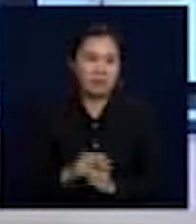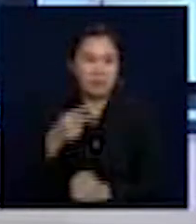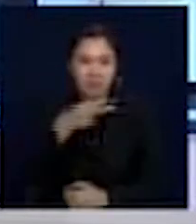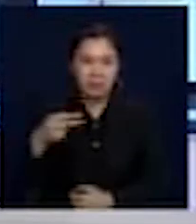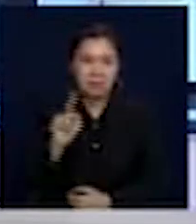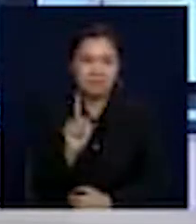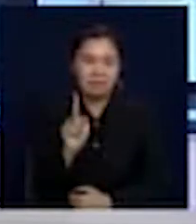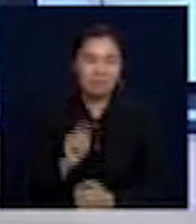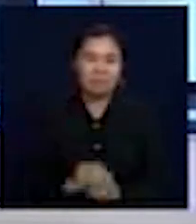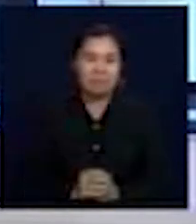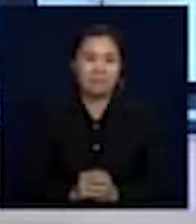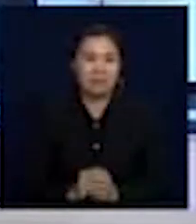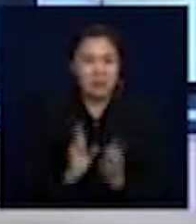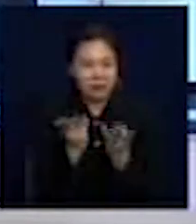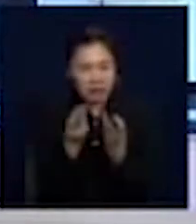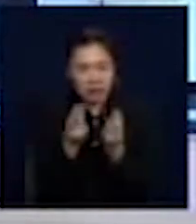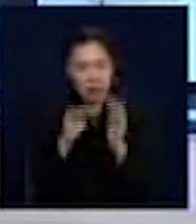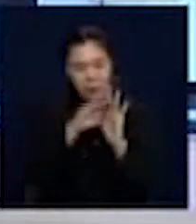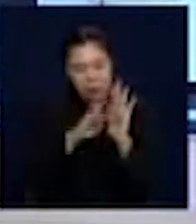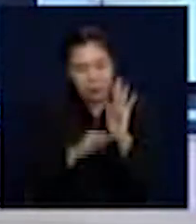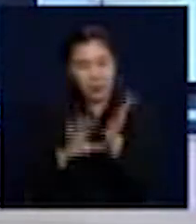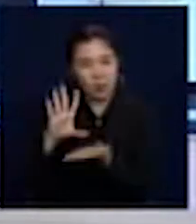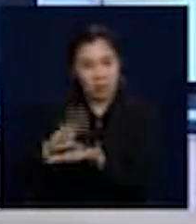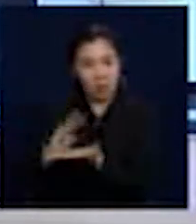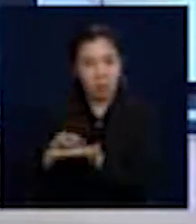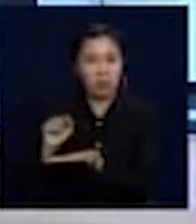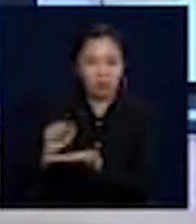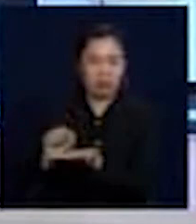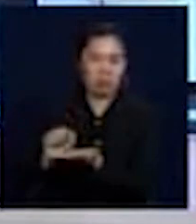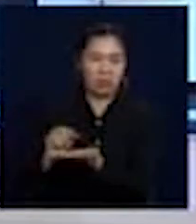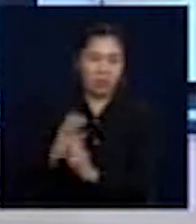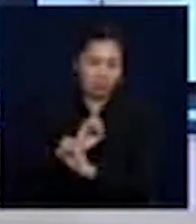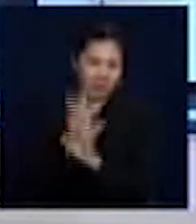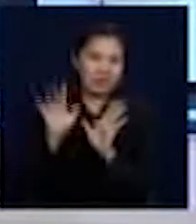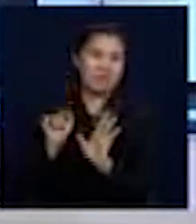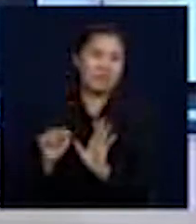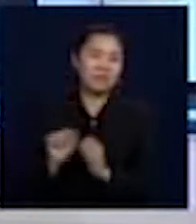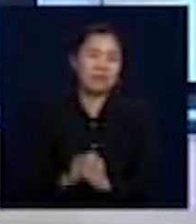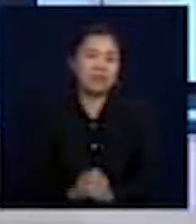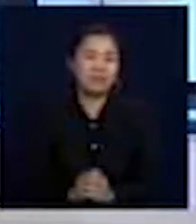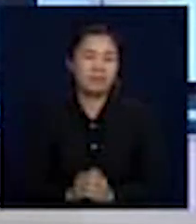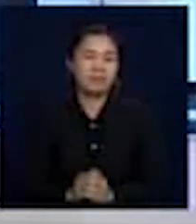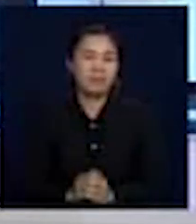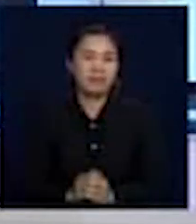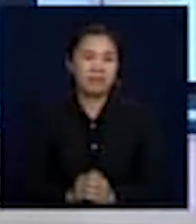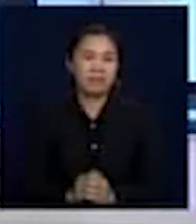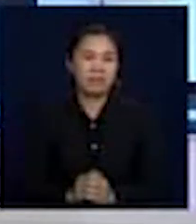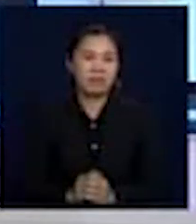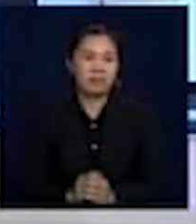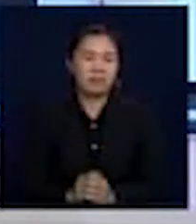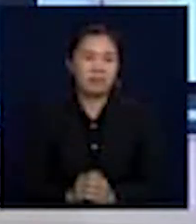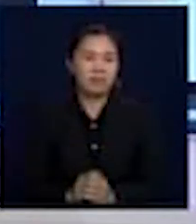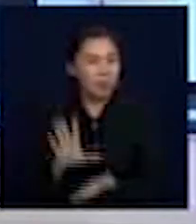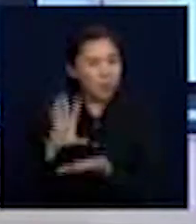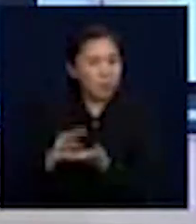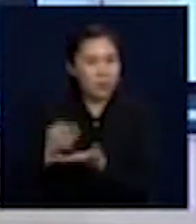ต่อนะฮะรายละเอียดจากข้อมูลในมือสรรพากรชัดผมพูดอีกแล้วศุลกากรชัดเหลือเกินว่